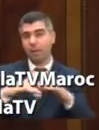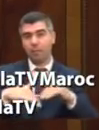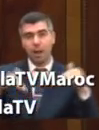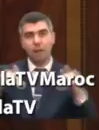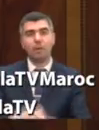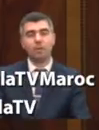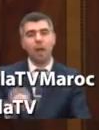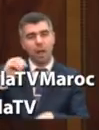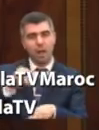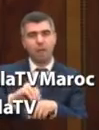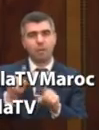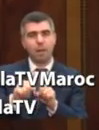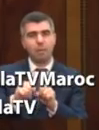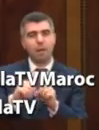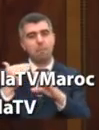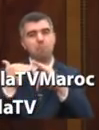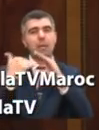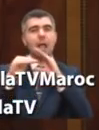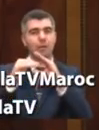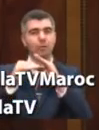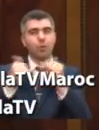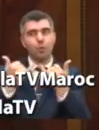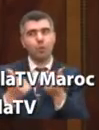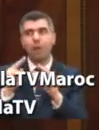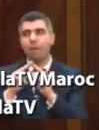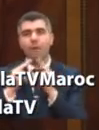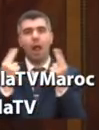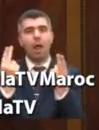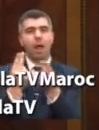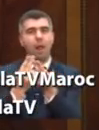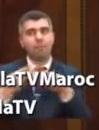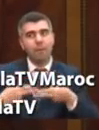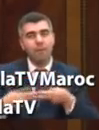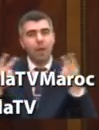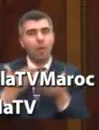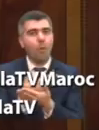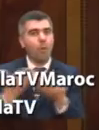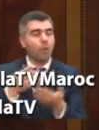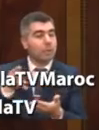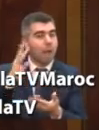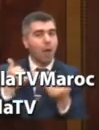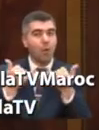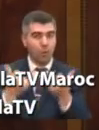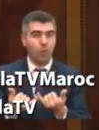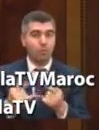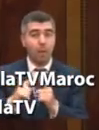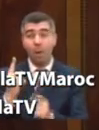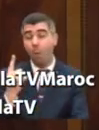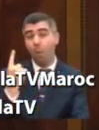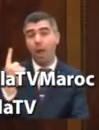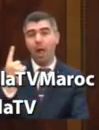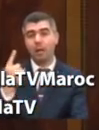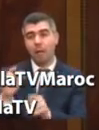رسالة أخرى إلى المنتظم الدولي. مع كامل الأسف، عندما يتم اعتقال جندي